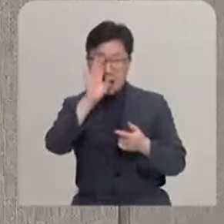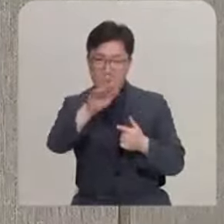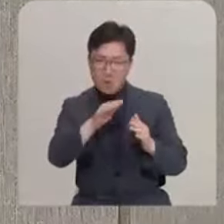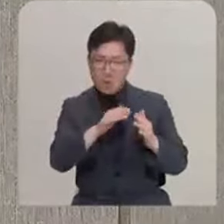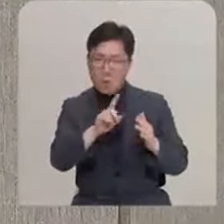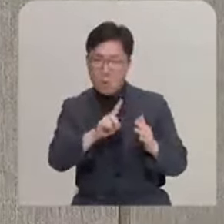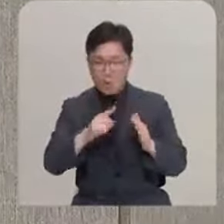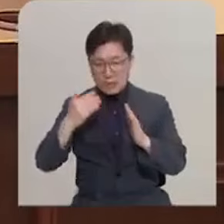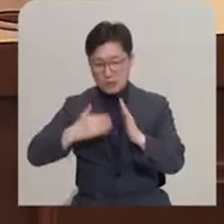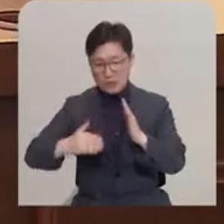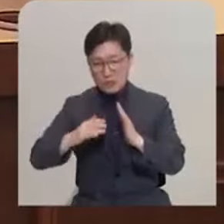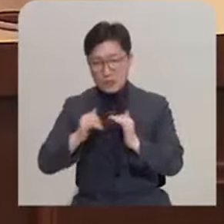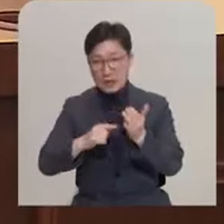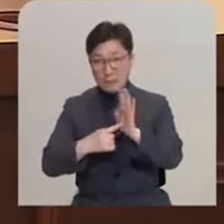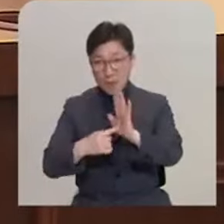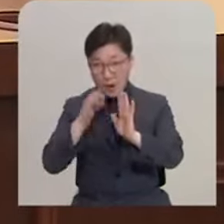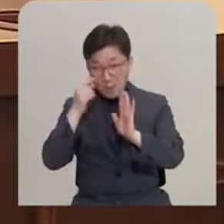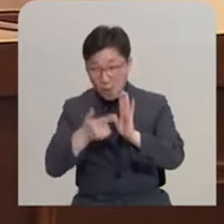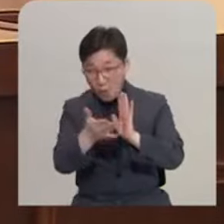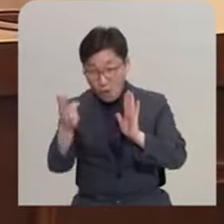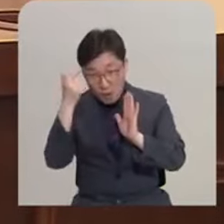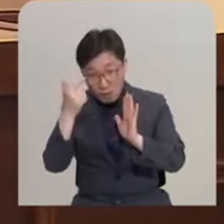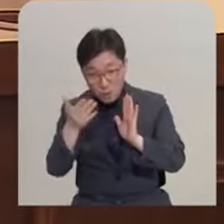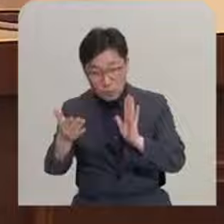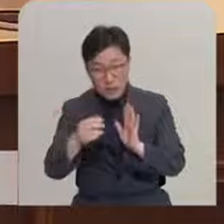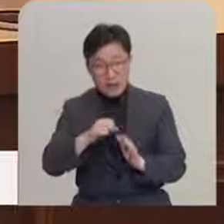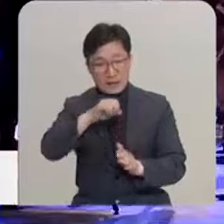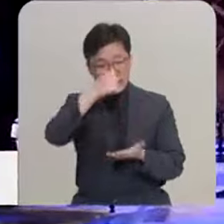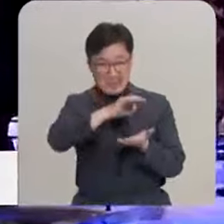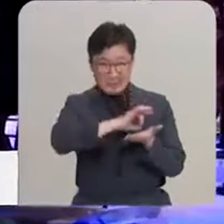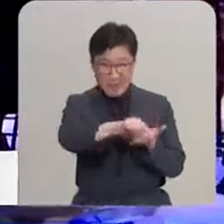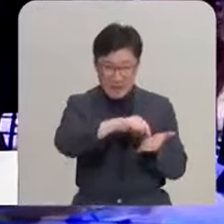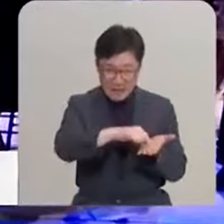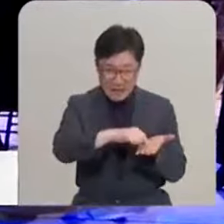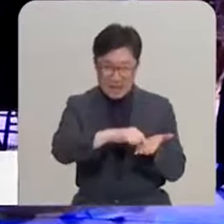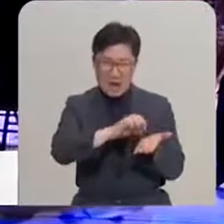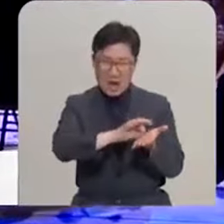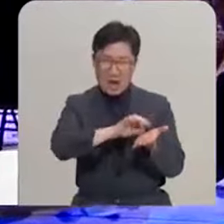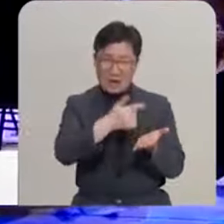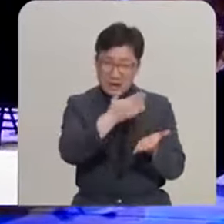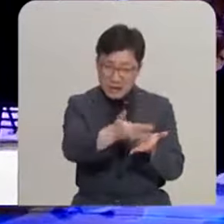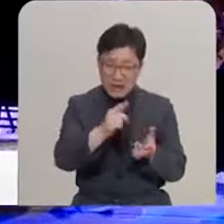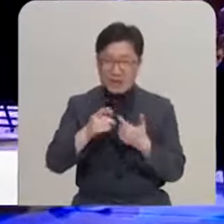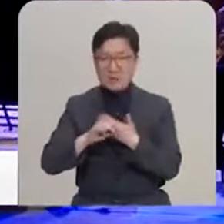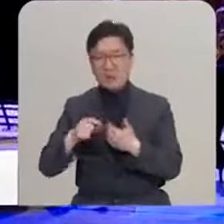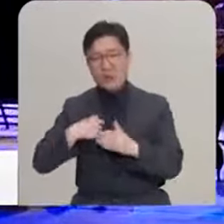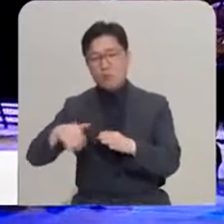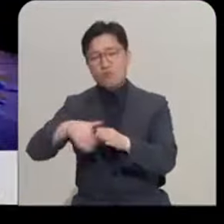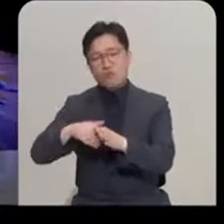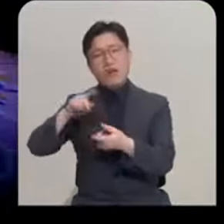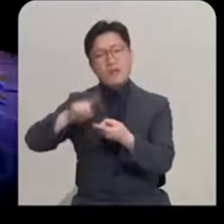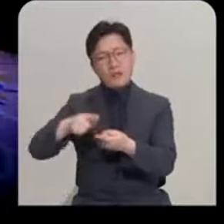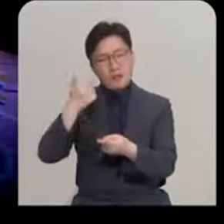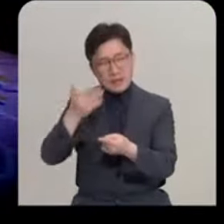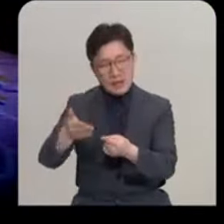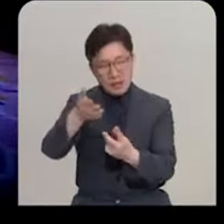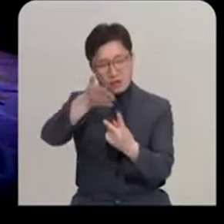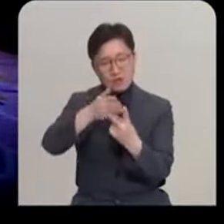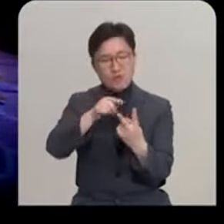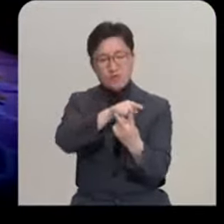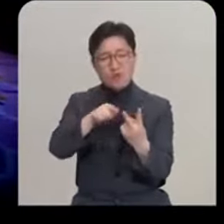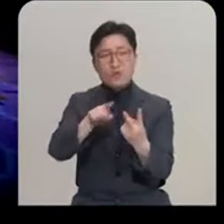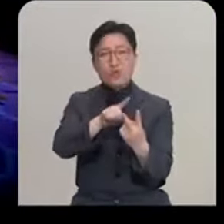시민 공청회를 예고한 상황 예산 낭비냐 문화 공공성 유지냐 공방 속에 군산시의 설득과